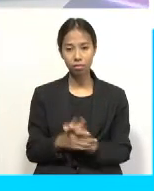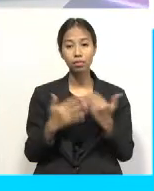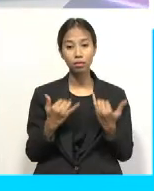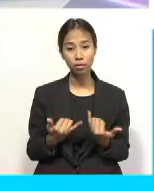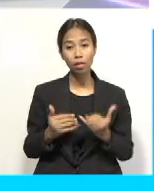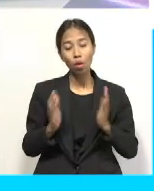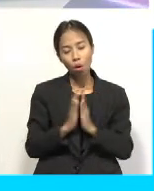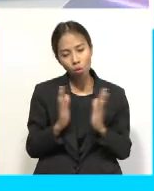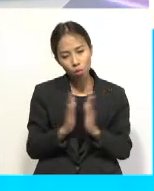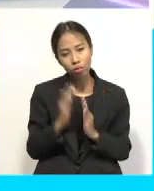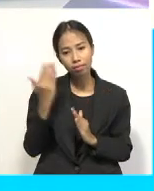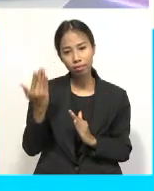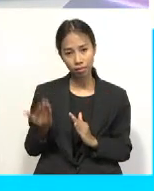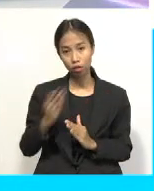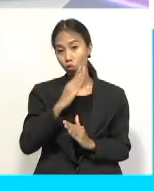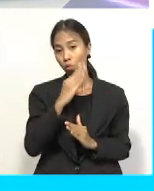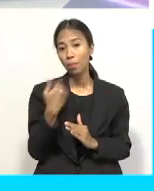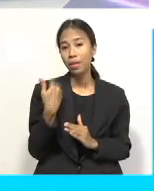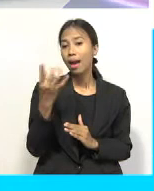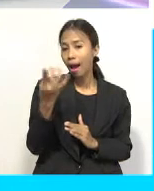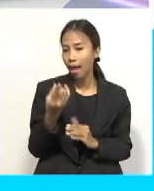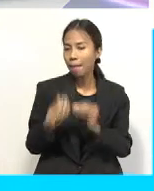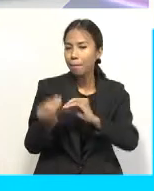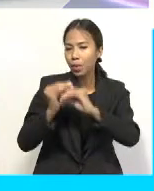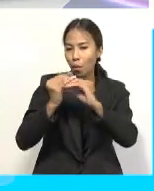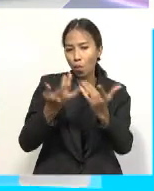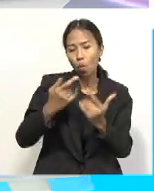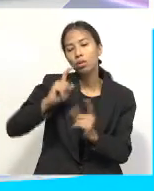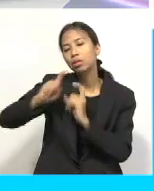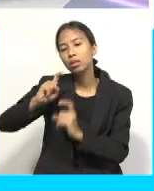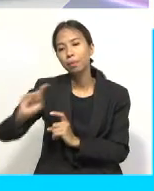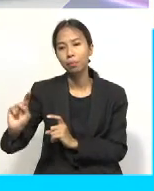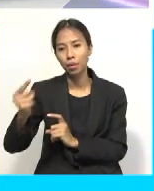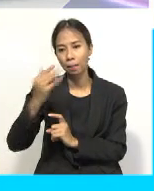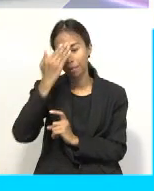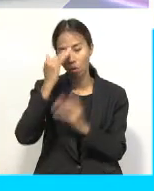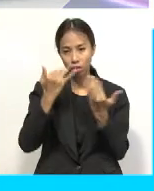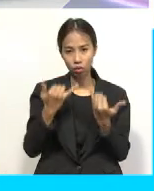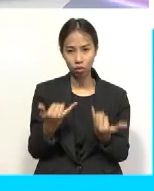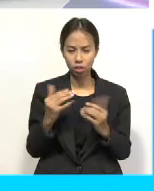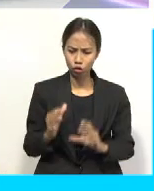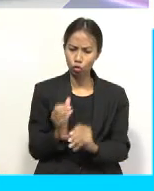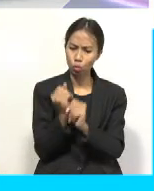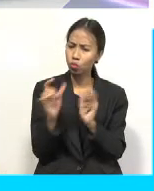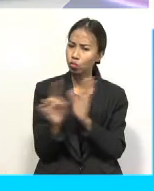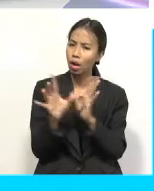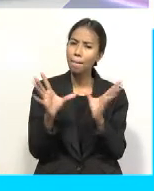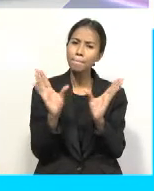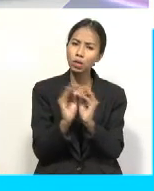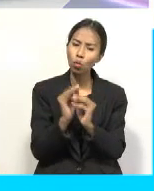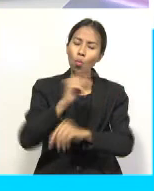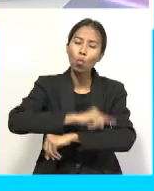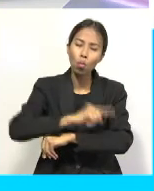ำหรับคุณปนทัศน์นะคะแล้วก็ถ้ามีความคืบหน้าจะขออนุญาตติดตามไปอีกครั้งหนึ่งนะคะว่าตอนนี้เนี่ยสรุปสุดท้ายแล้วจะมีการประชุมกัน